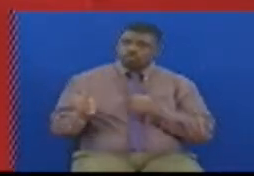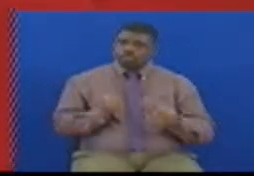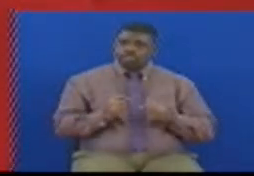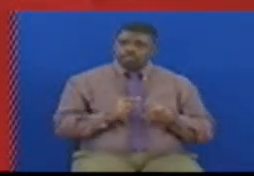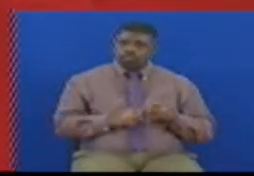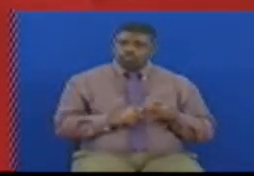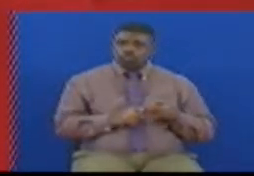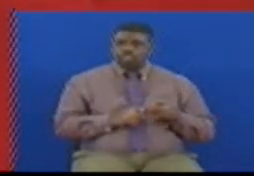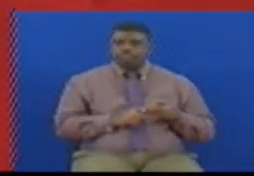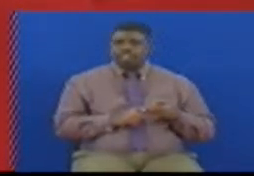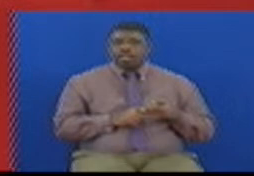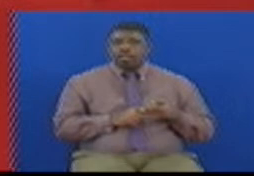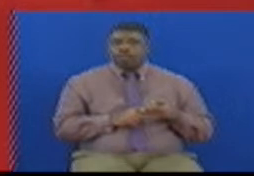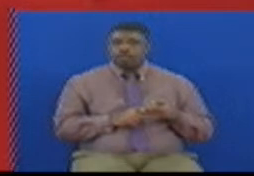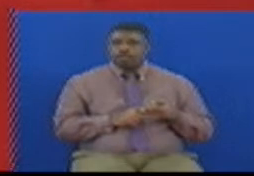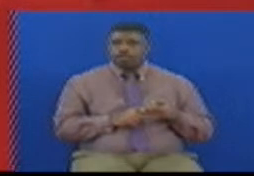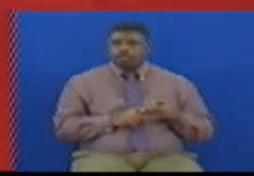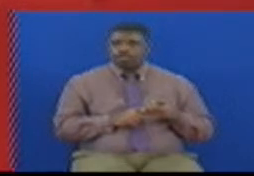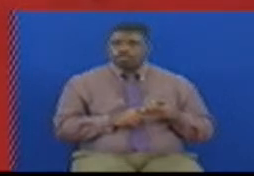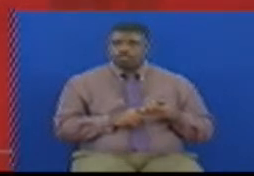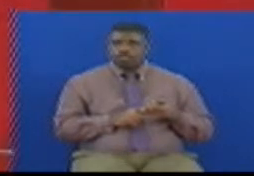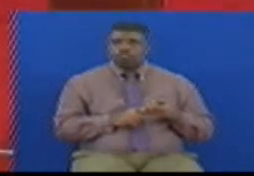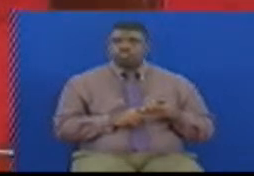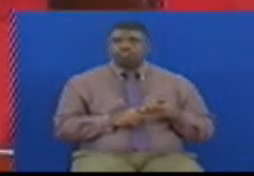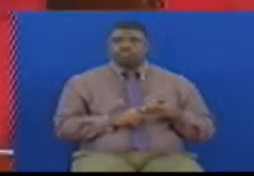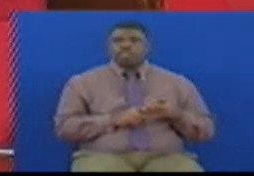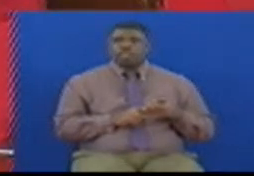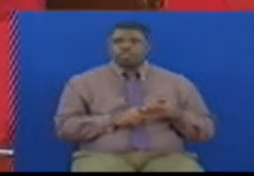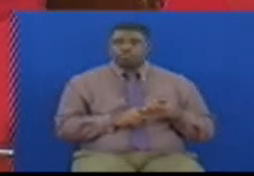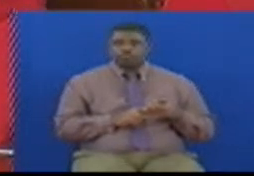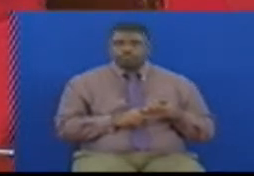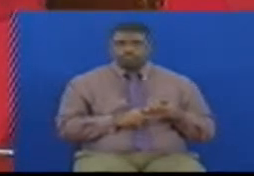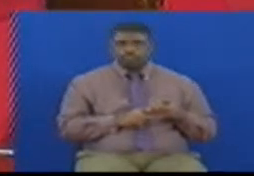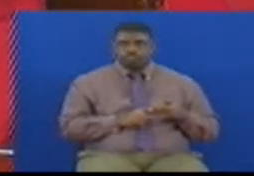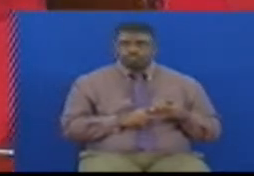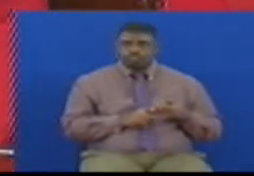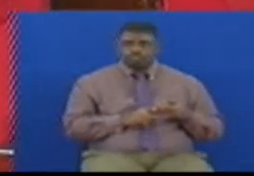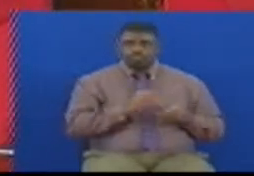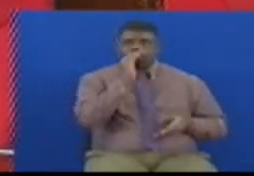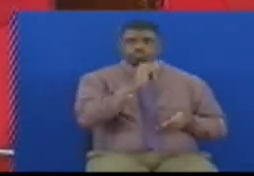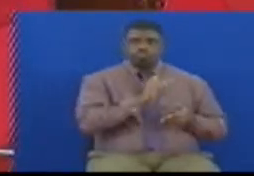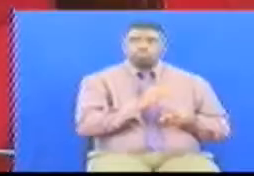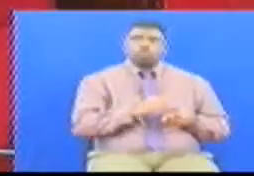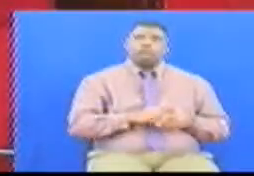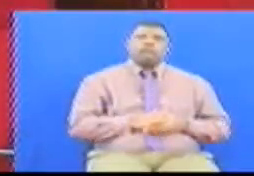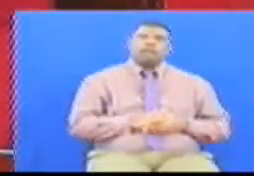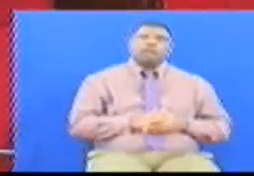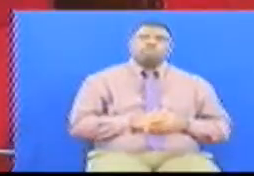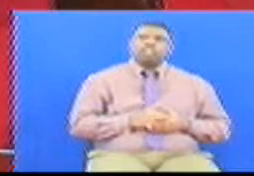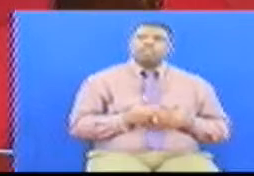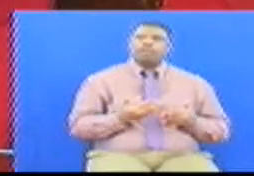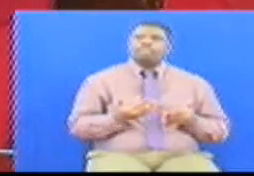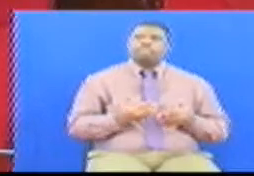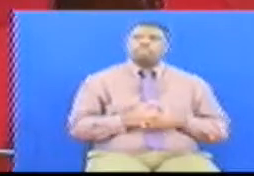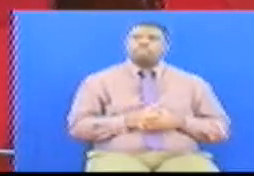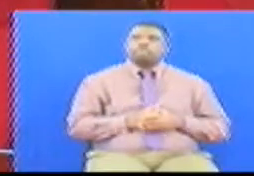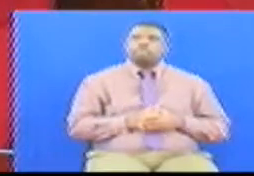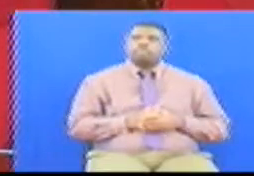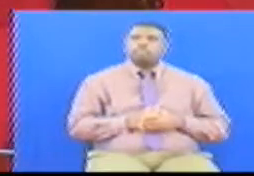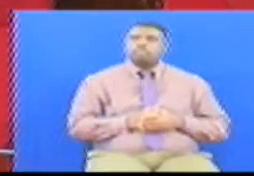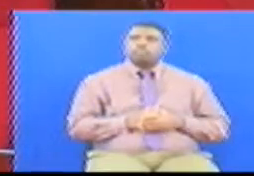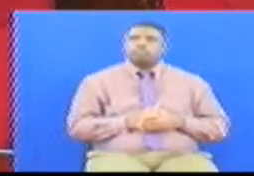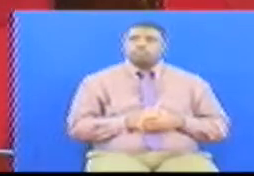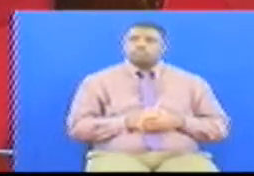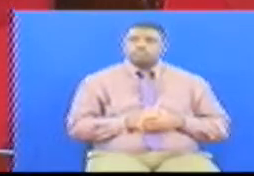hilo. Changamoto hizo ni kama zifuatazo: A, mapungufu katika mfumo wa makusanyo ya fedha ya bandari TPA